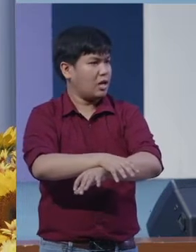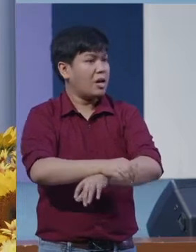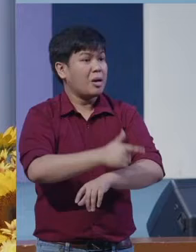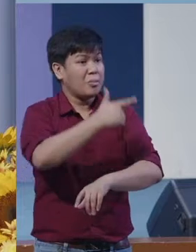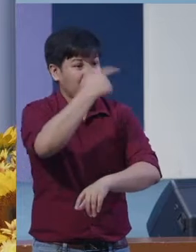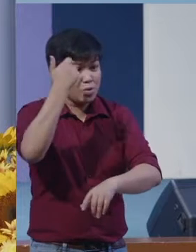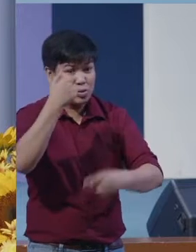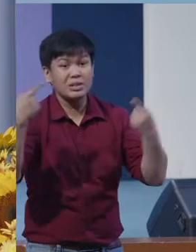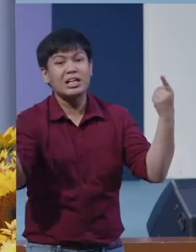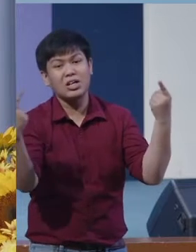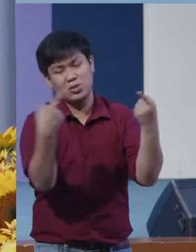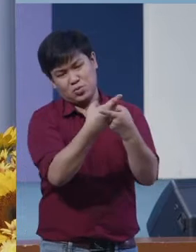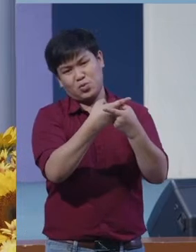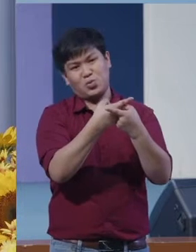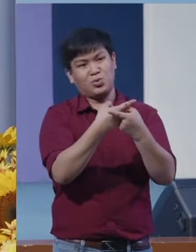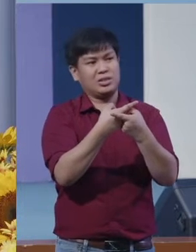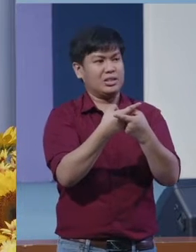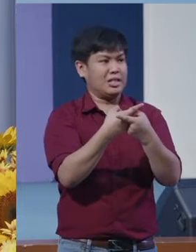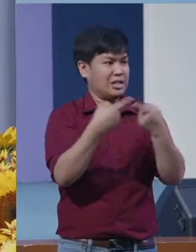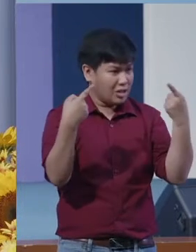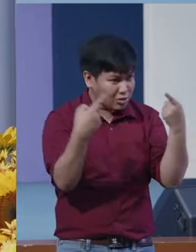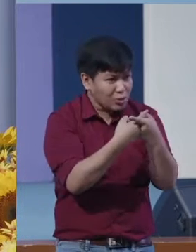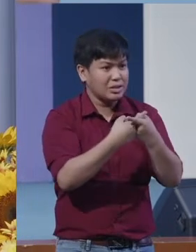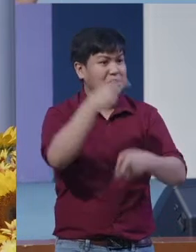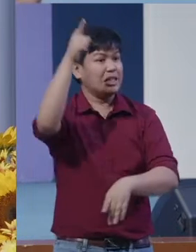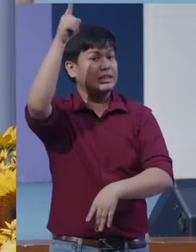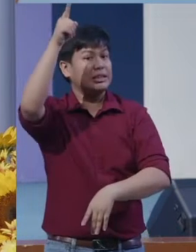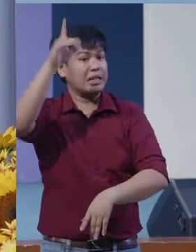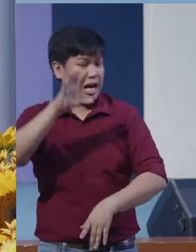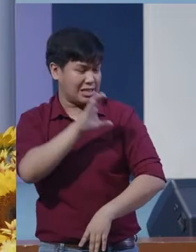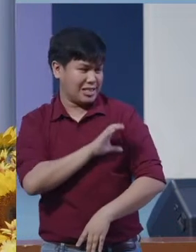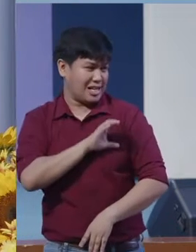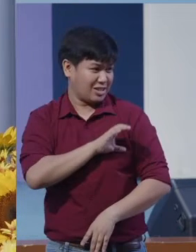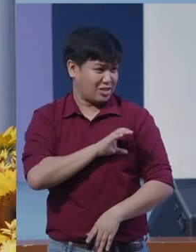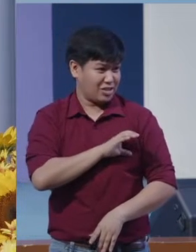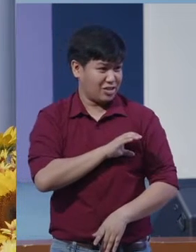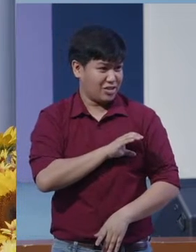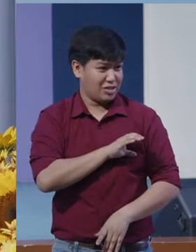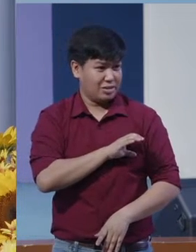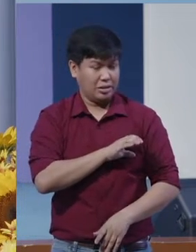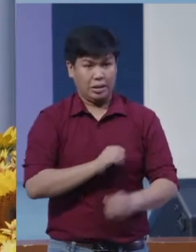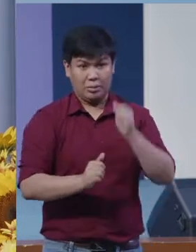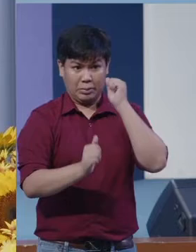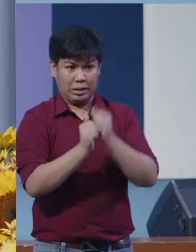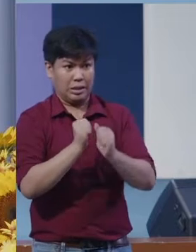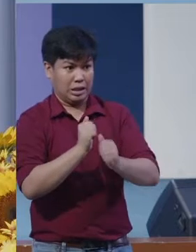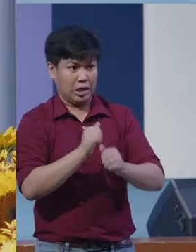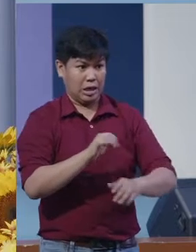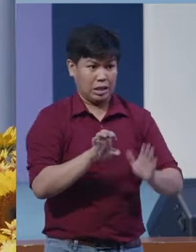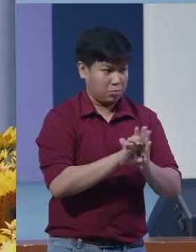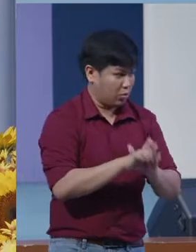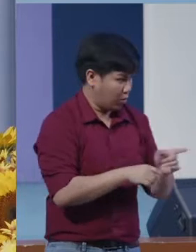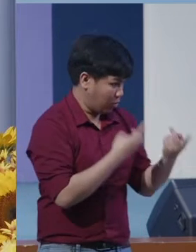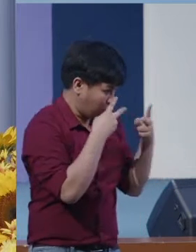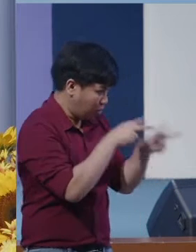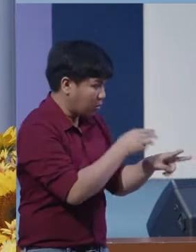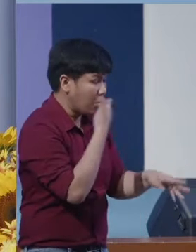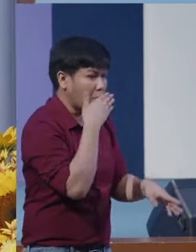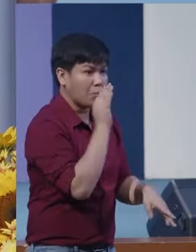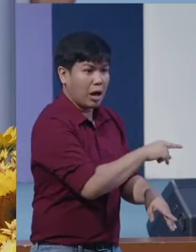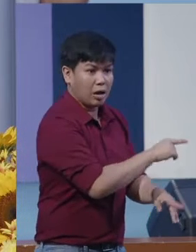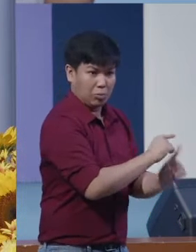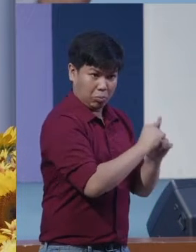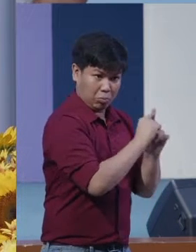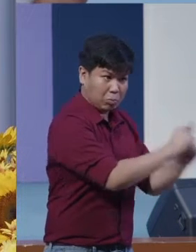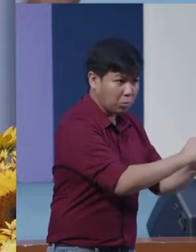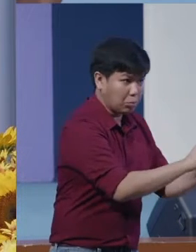at pagtutawid sa kapwa. So ibig ba sabihin, Pastor, hindi na ako pwedeng mag-correct ng aking kapwa? Hindi ba sinabihan